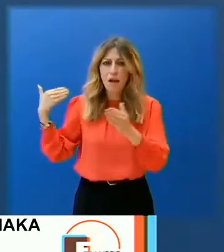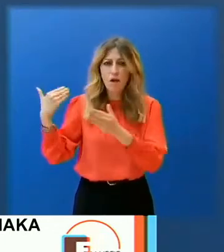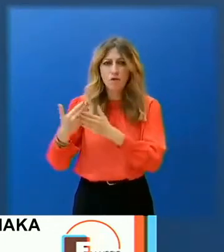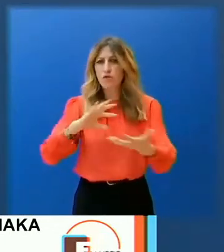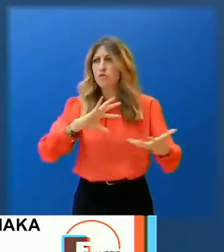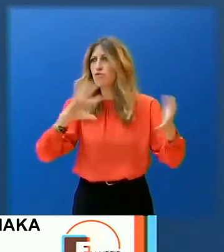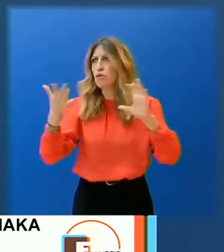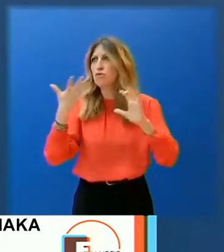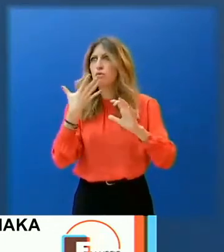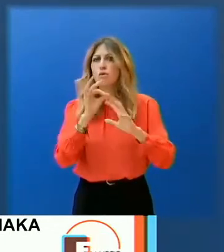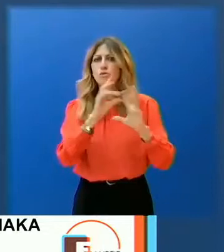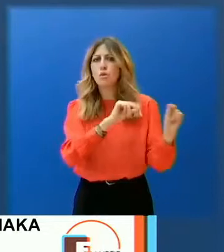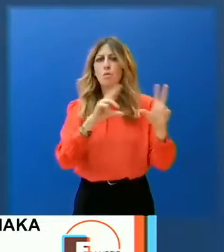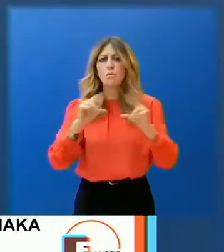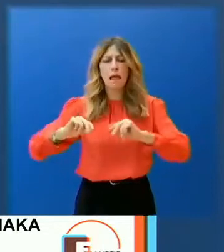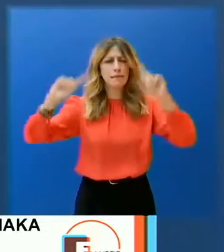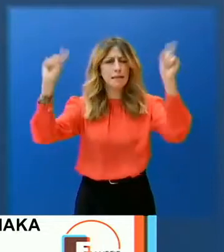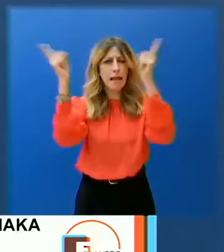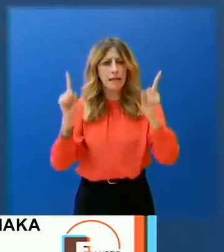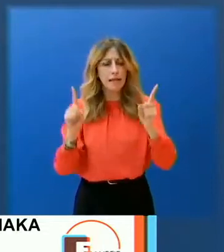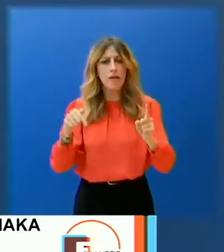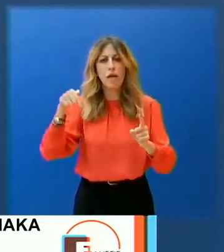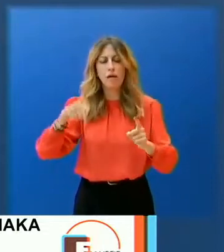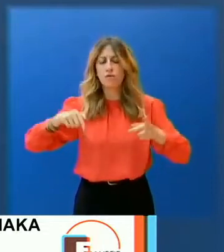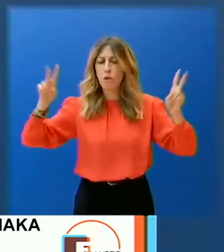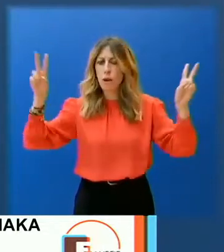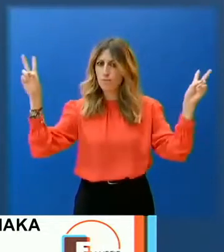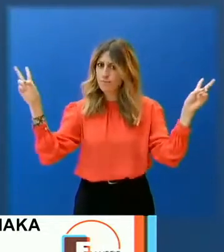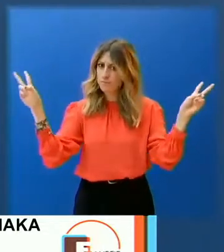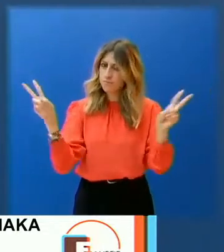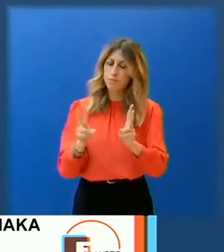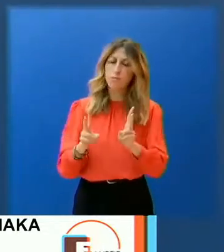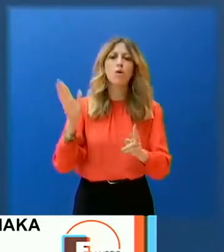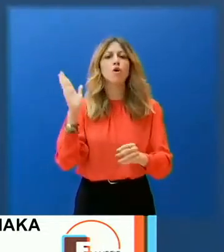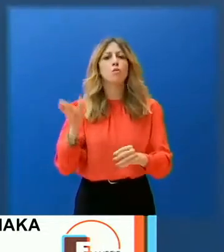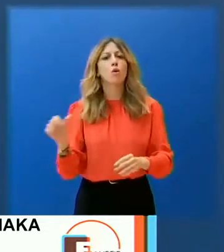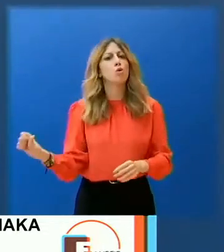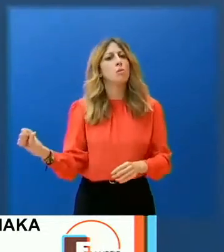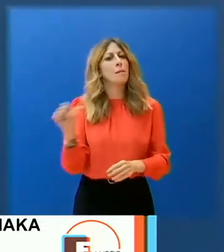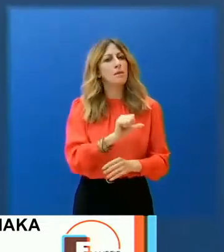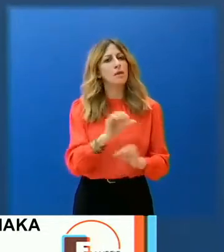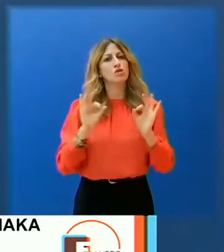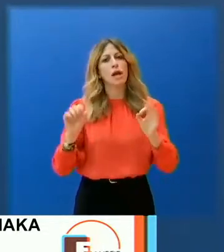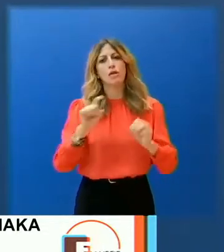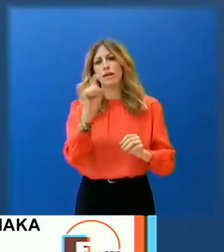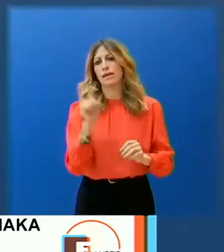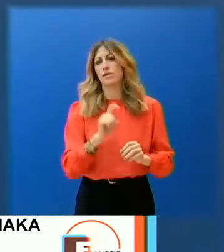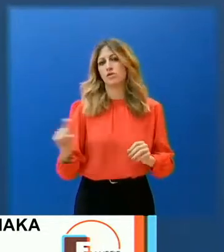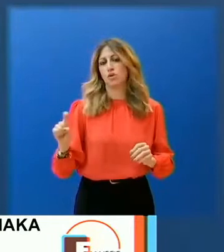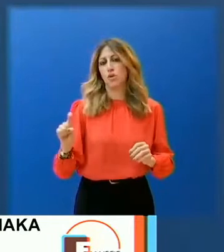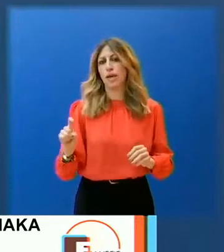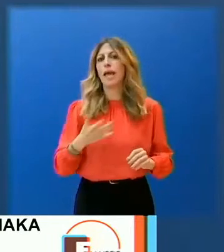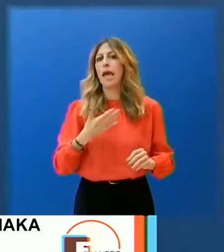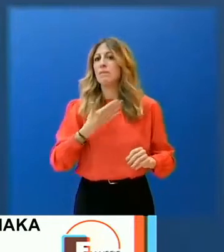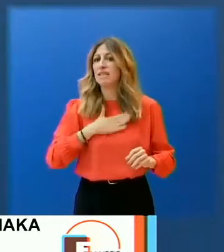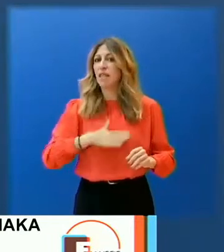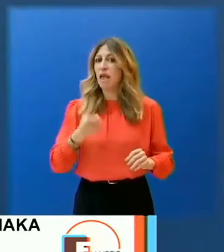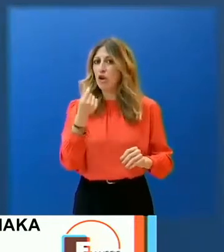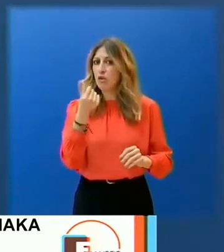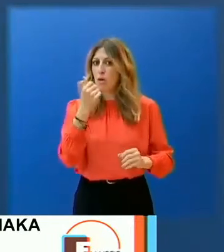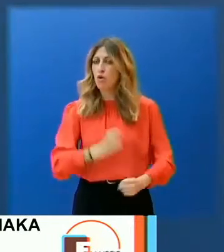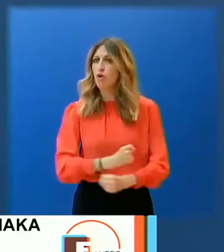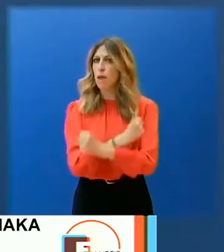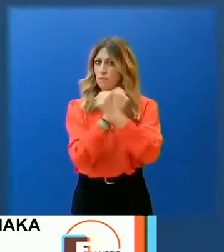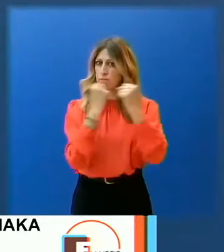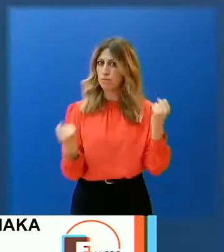μας μια νέα περίοδος δυναμικής ανάπτυξης της οικονομίας και συλλογικής ανάτασης της κοινωνίας. Ήδη η Ευρωπαϊκή